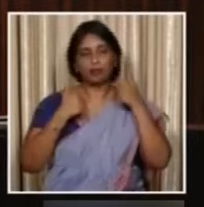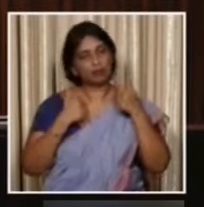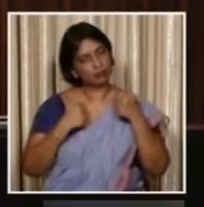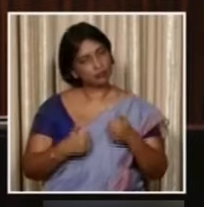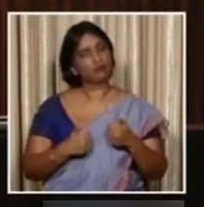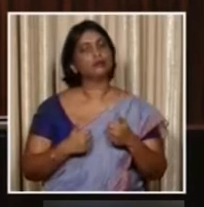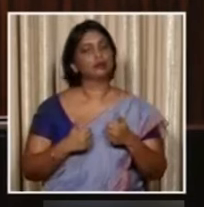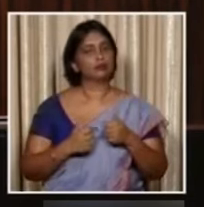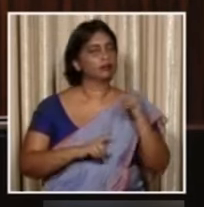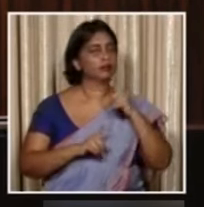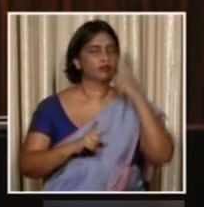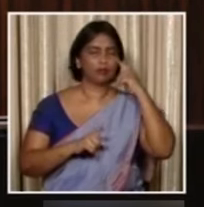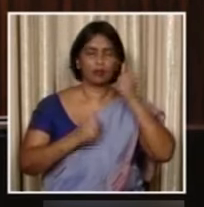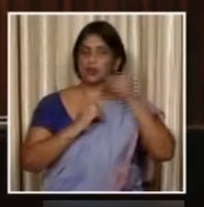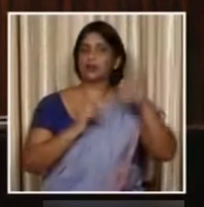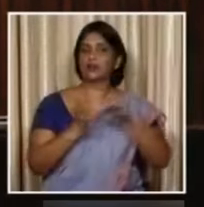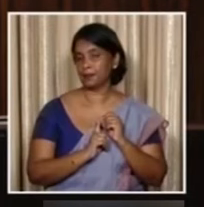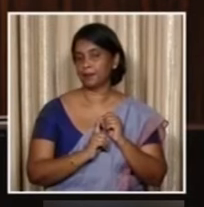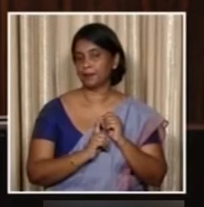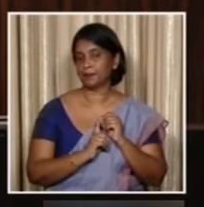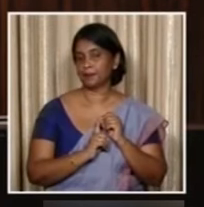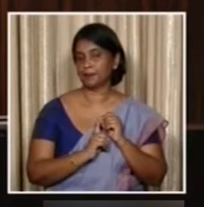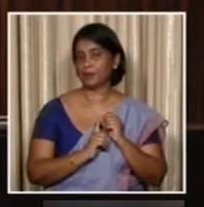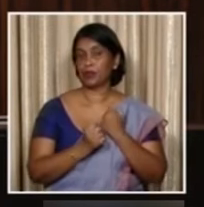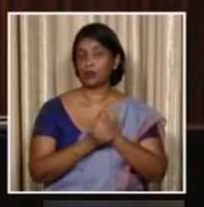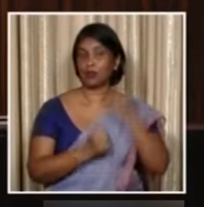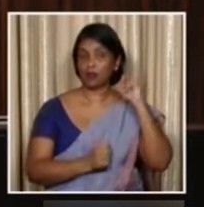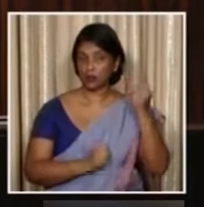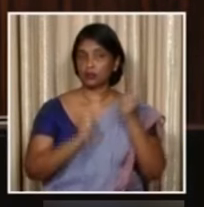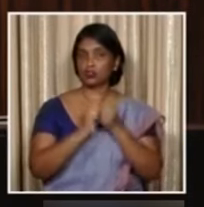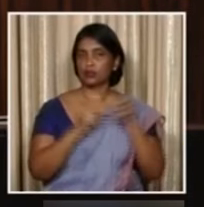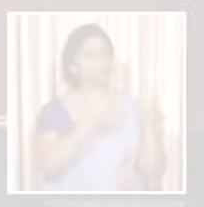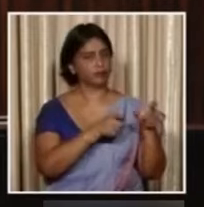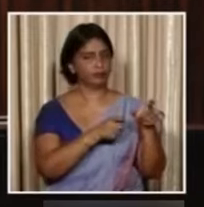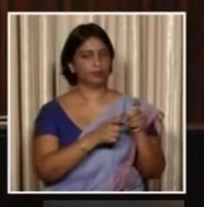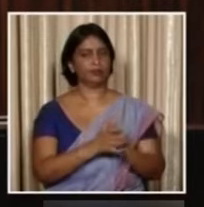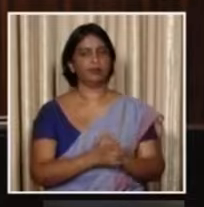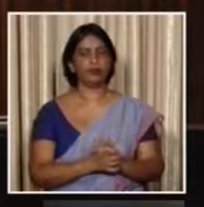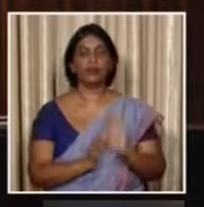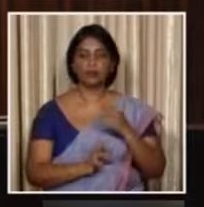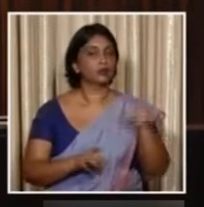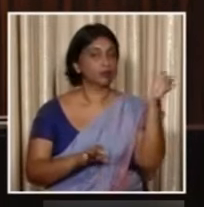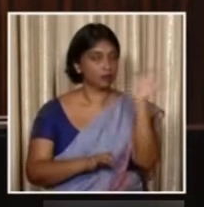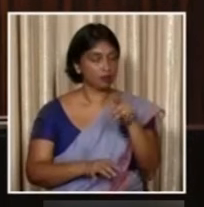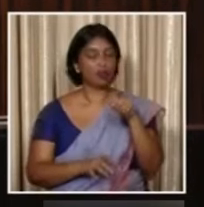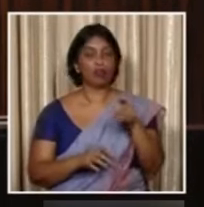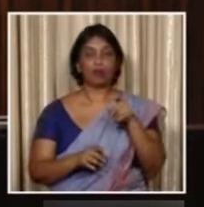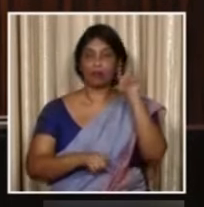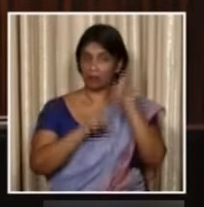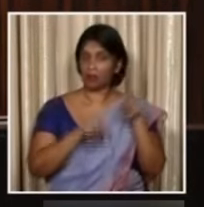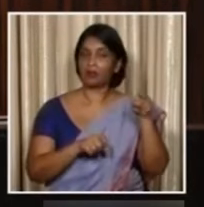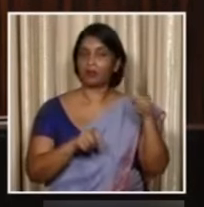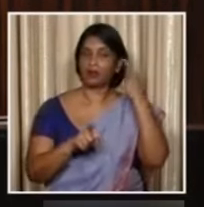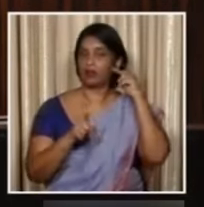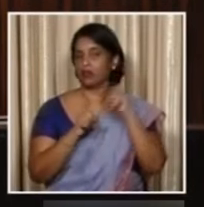බොහොම සාක්ෂාත් හිතලා බලලා තමයි මේ තීන්දුව අරන් තියෙන්නේ. පොලිස් පැතුමාගේ සේවය තහනම් කරලා තියෙනවා. නමුත් මම කියන්න කැමති මේ නිලධාරීන් ගැන